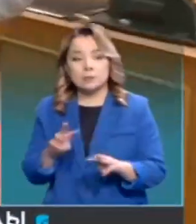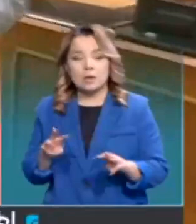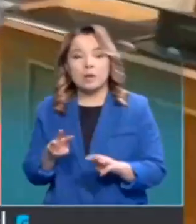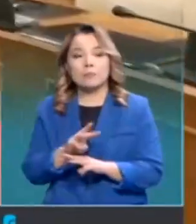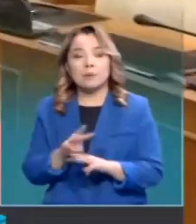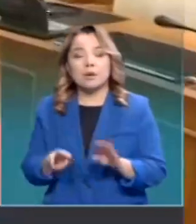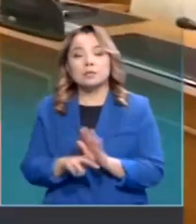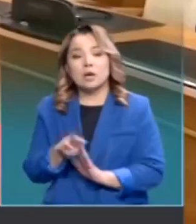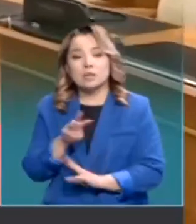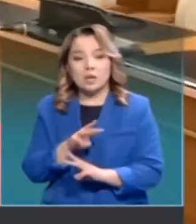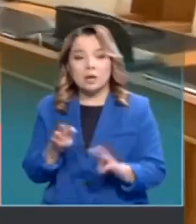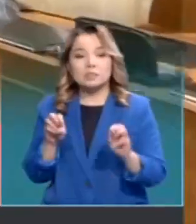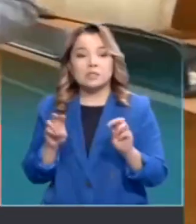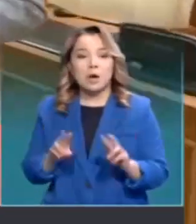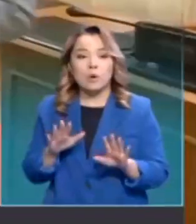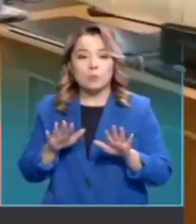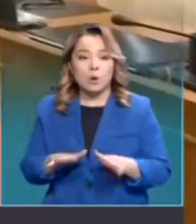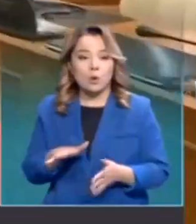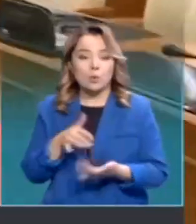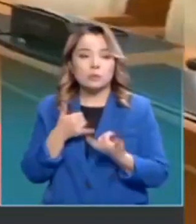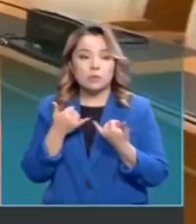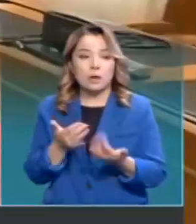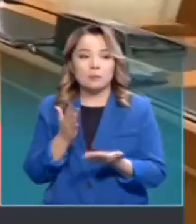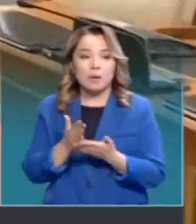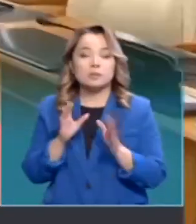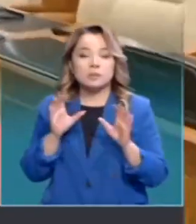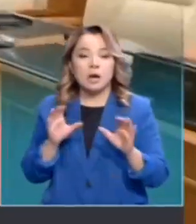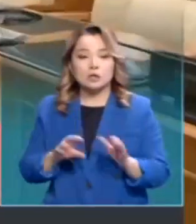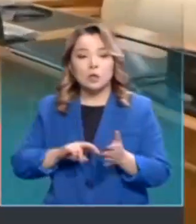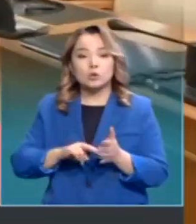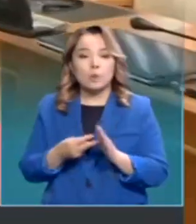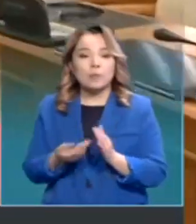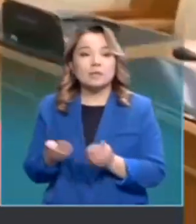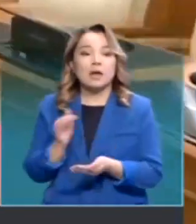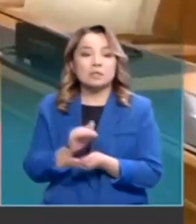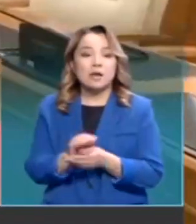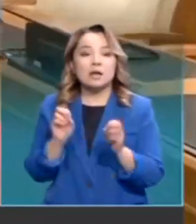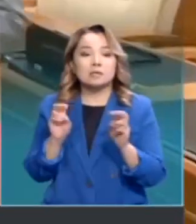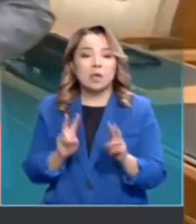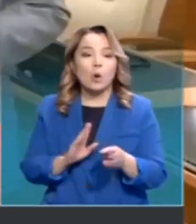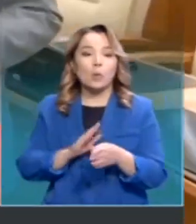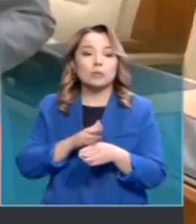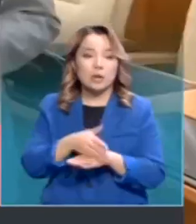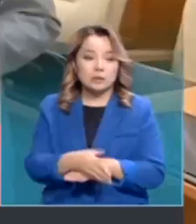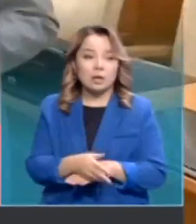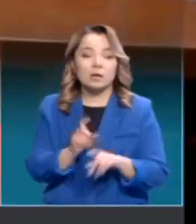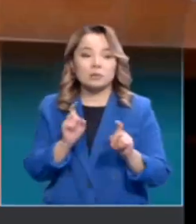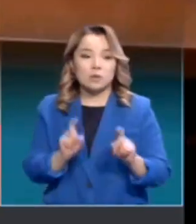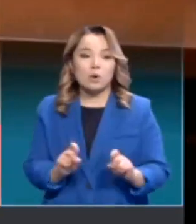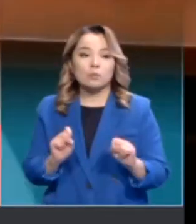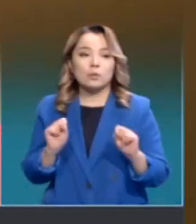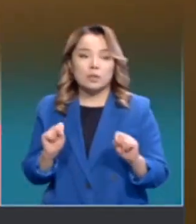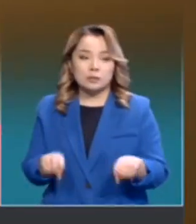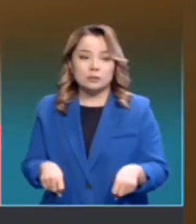аппараты үшін арналған, мұнда заң жобасын таныстыруға келген қонақтар жайғасады.